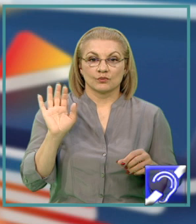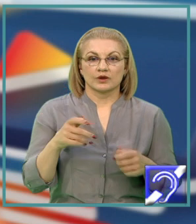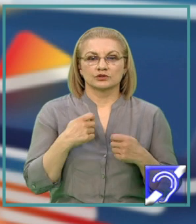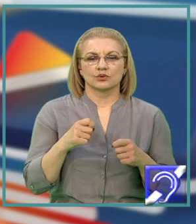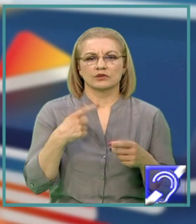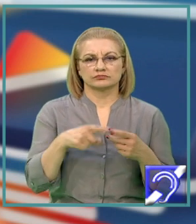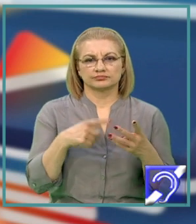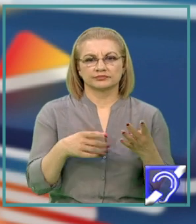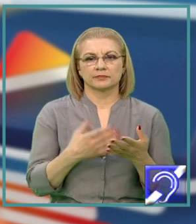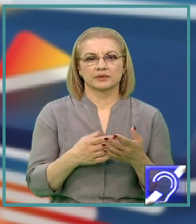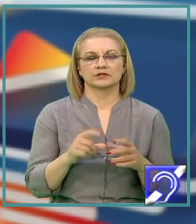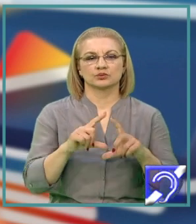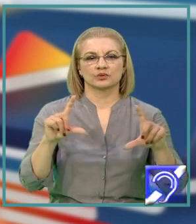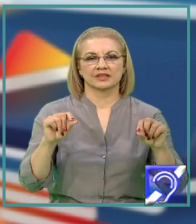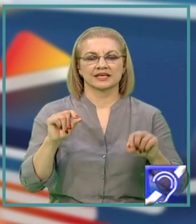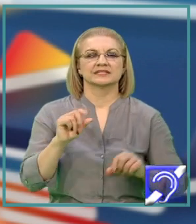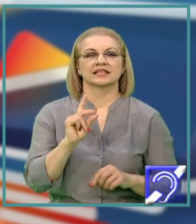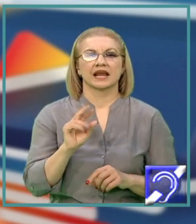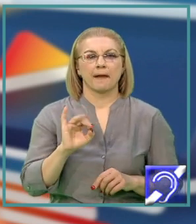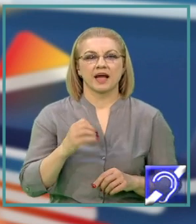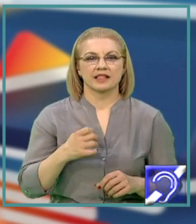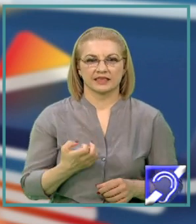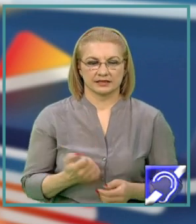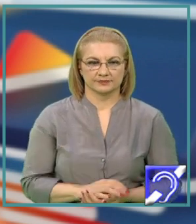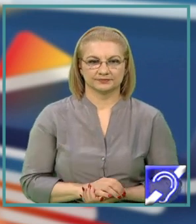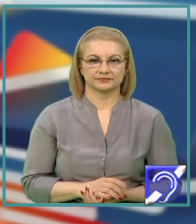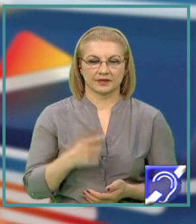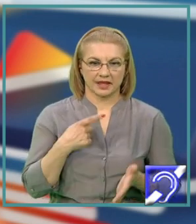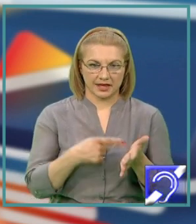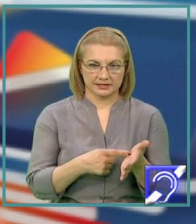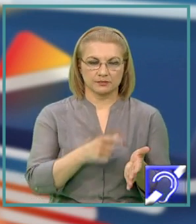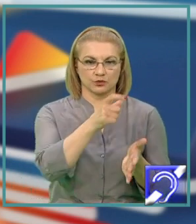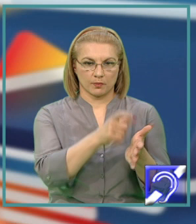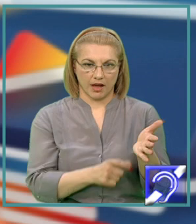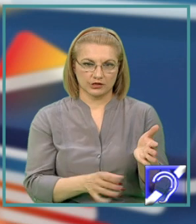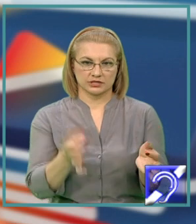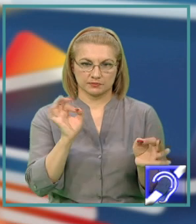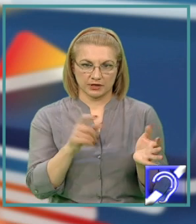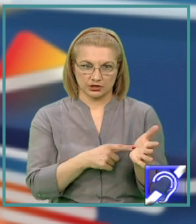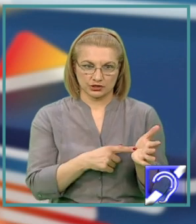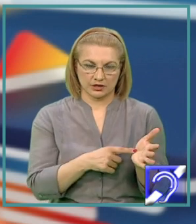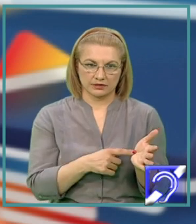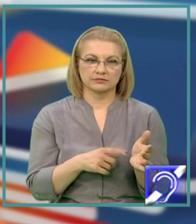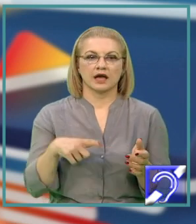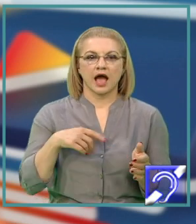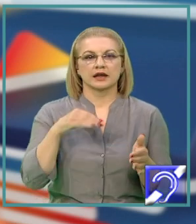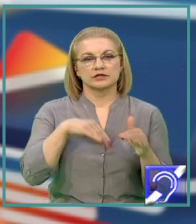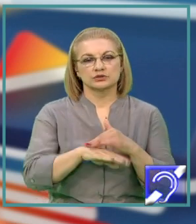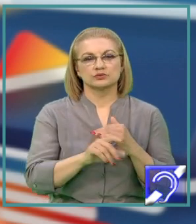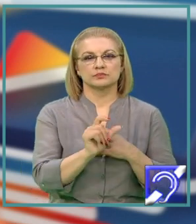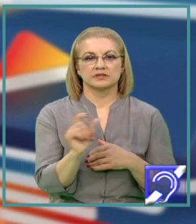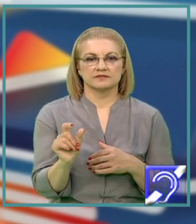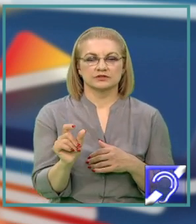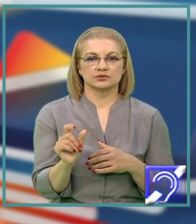unui text dramatic. De exemplu, se remarcă așezarea în pagină specifică, se face precizarea legată de o subdiviziune formală